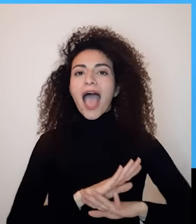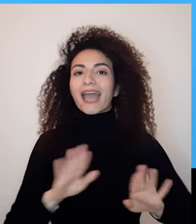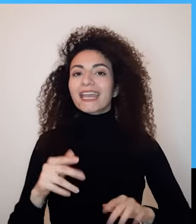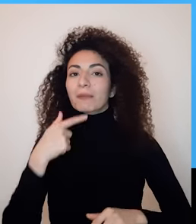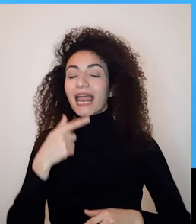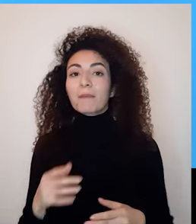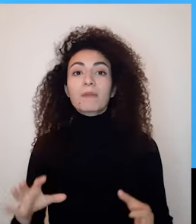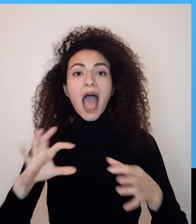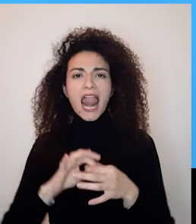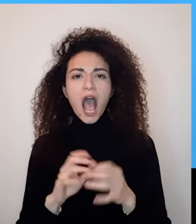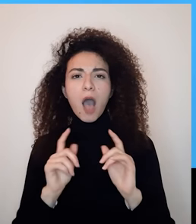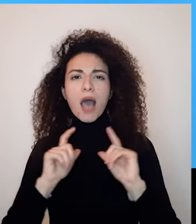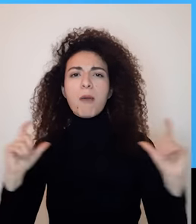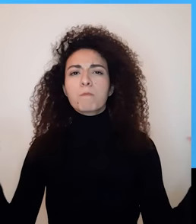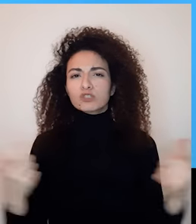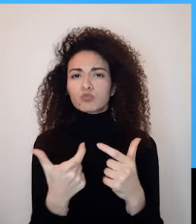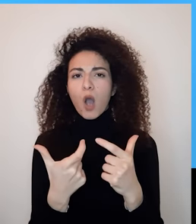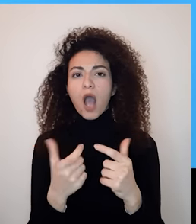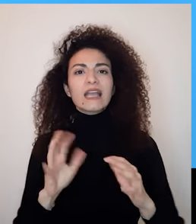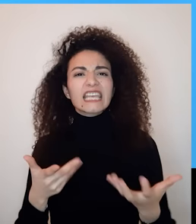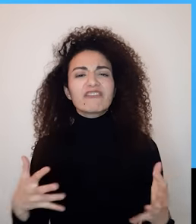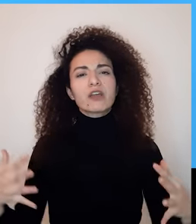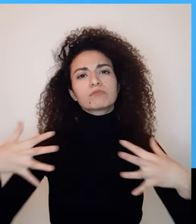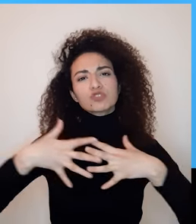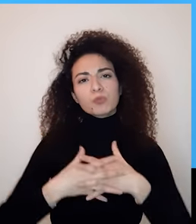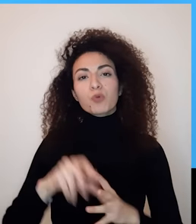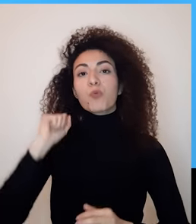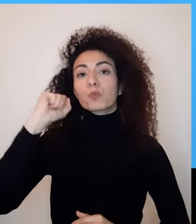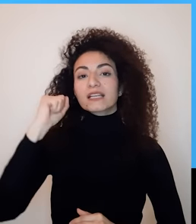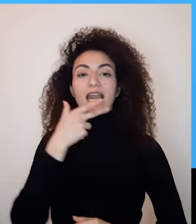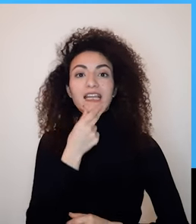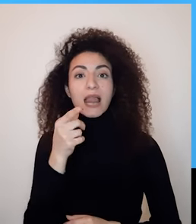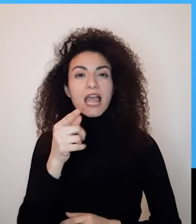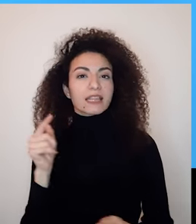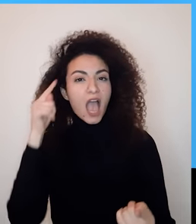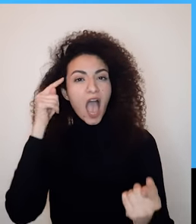للأسبوع الأخير حتى نركز على العلاقة مع الجماعة الأوسع وكيفية